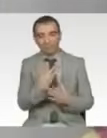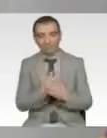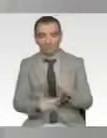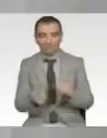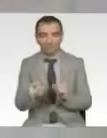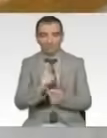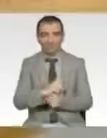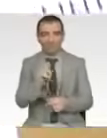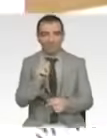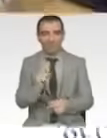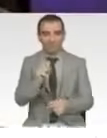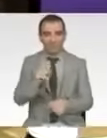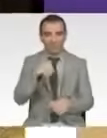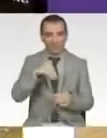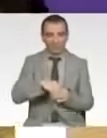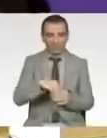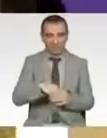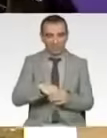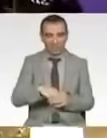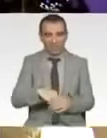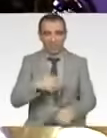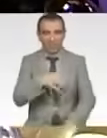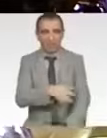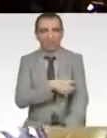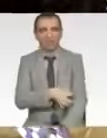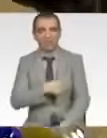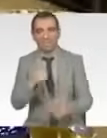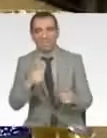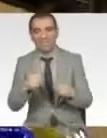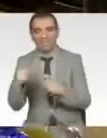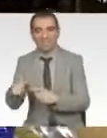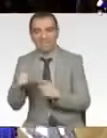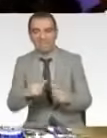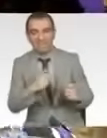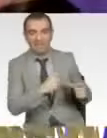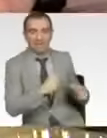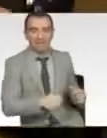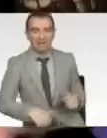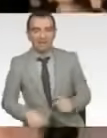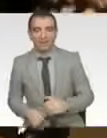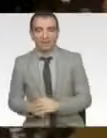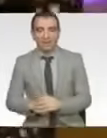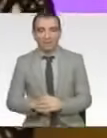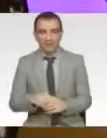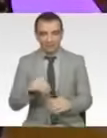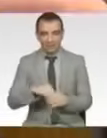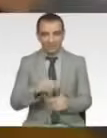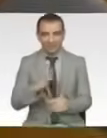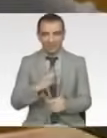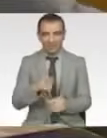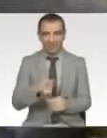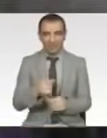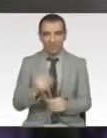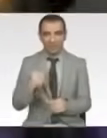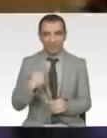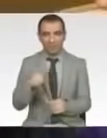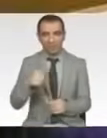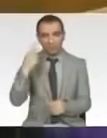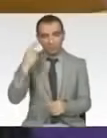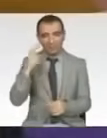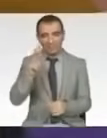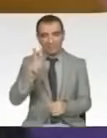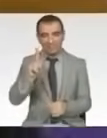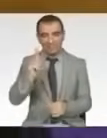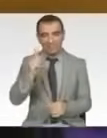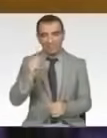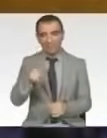böyle sprey şişelerine koyacağız. Kaşınan yerlere... Var mı? İçinde var. Varmış, içinde evet. Var. Ben yerlere... şunu düşünüyorum. Uyuz oldum,